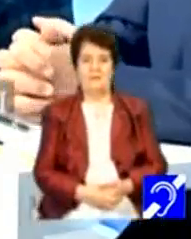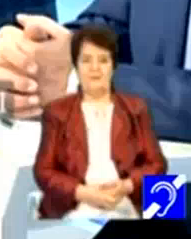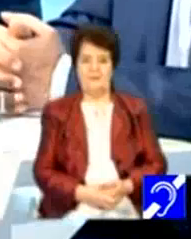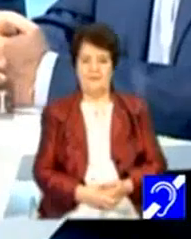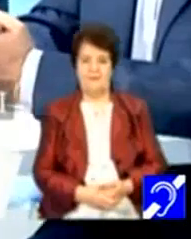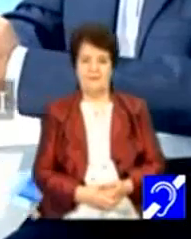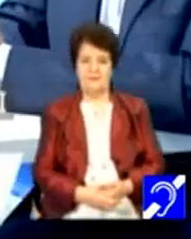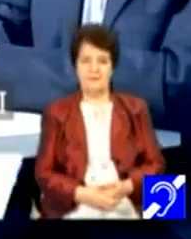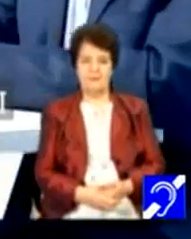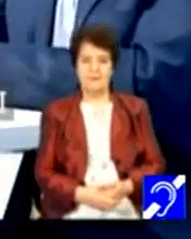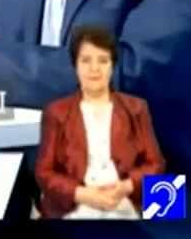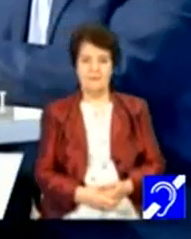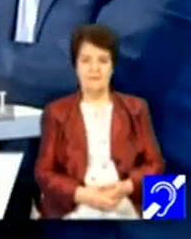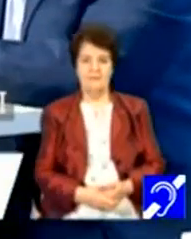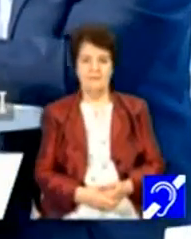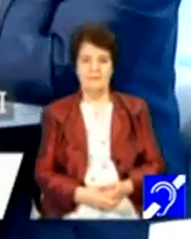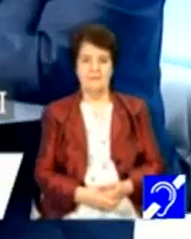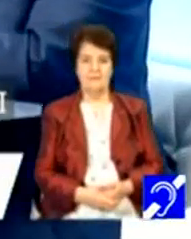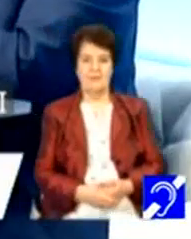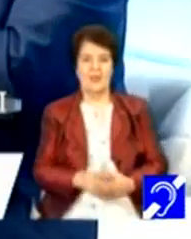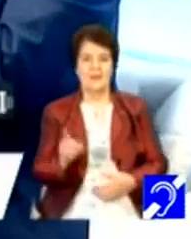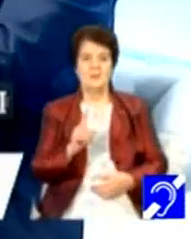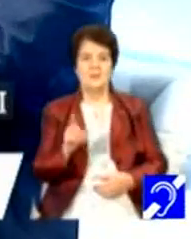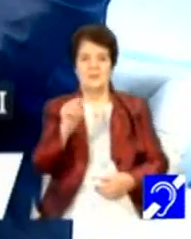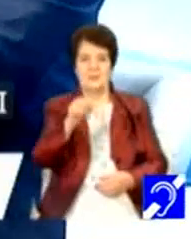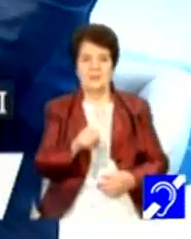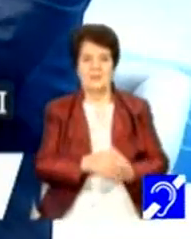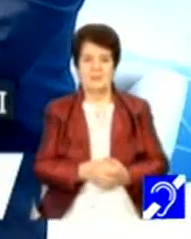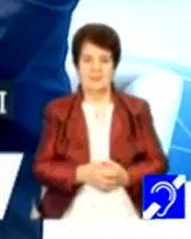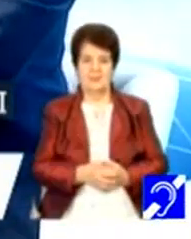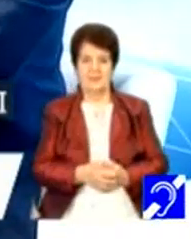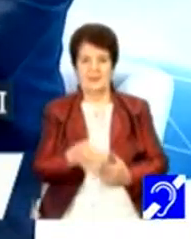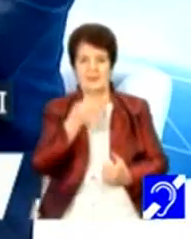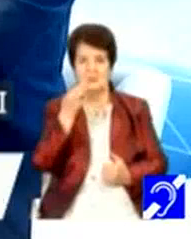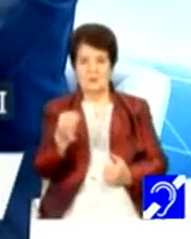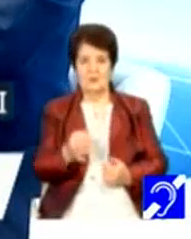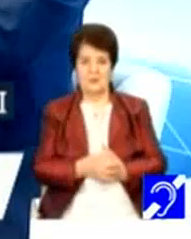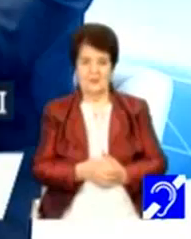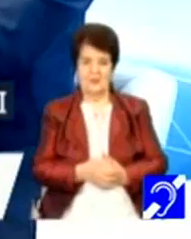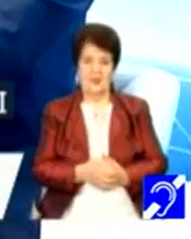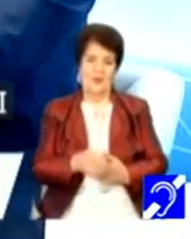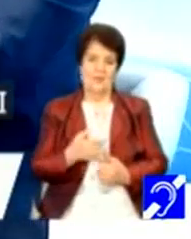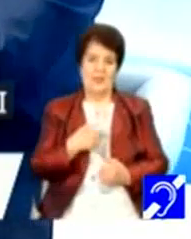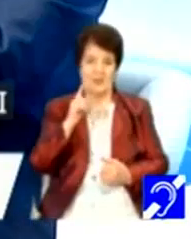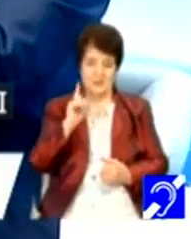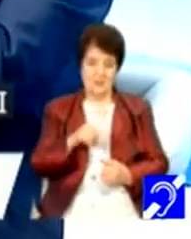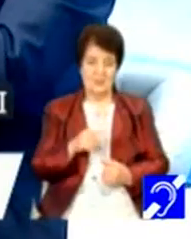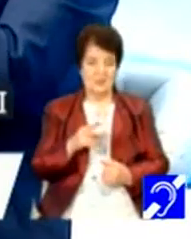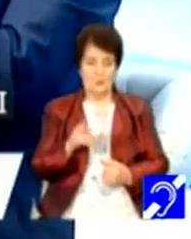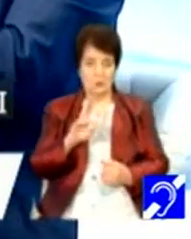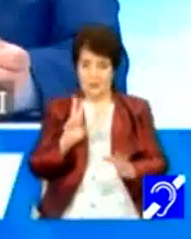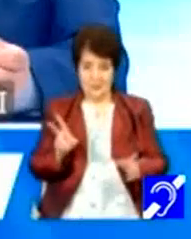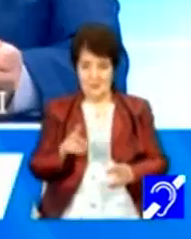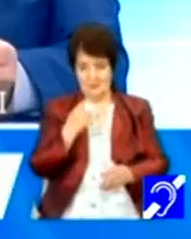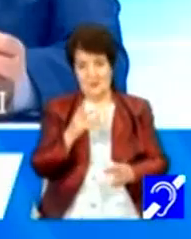obligatoriu răspunsul, întrebarea, haideți să vedem ce, aici e obligatoriu răspunsul, adică să și dacă nu știți, spuneți că nu, măcar